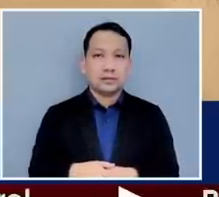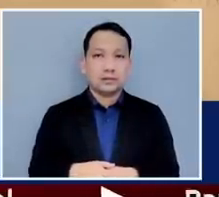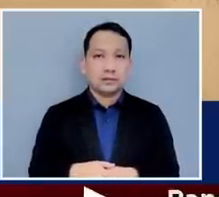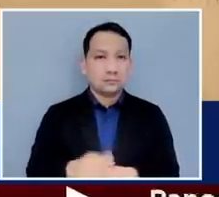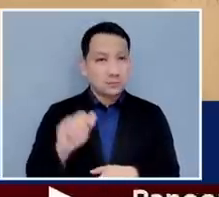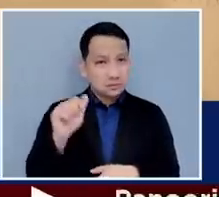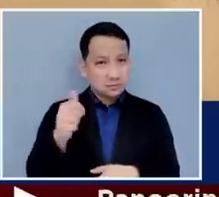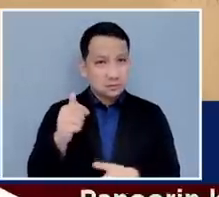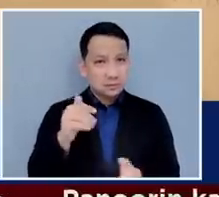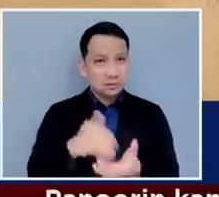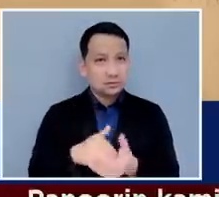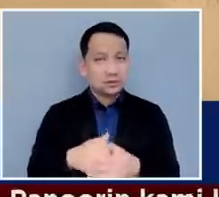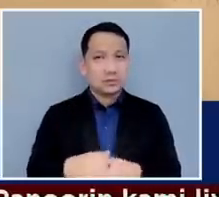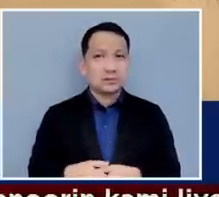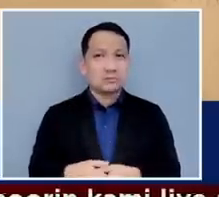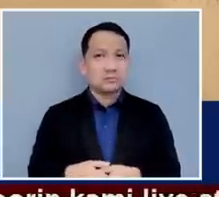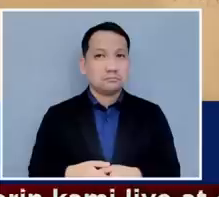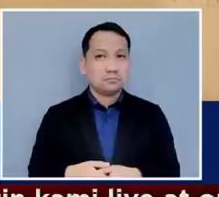right?